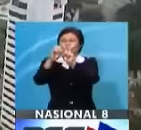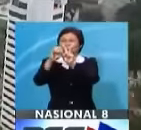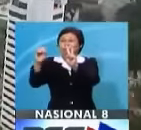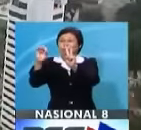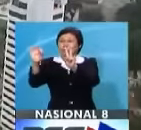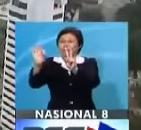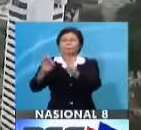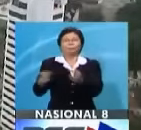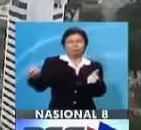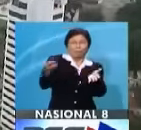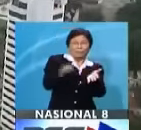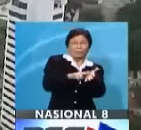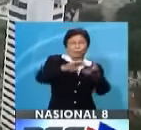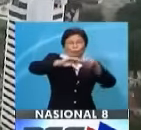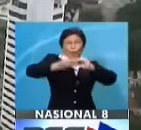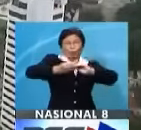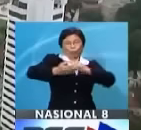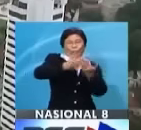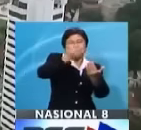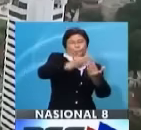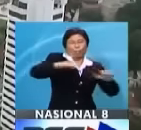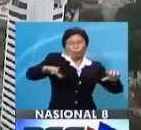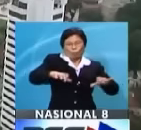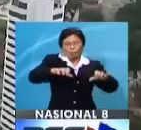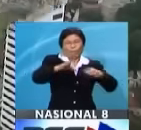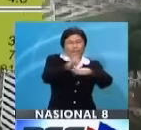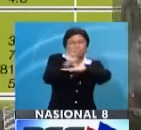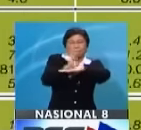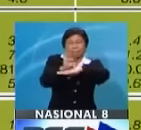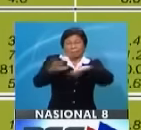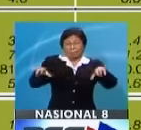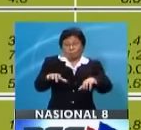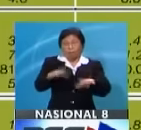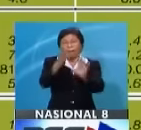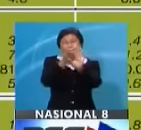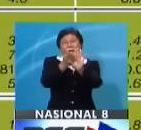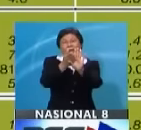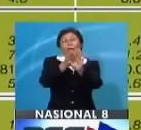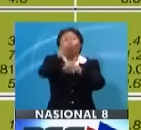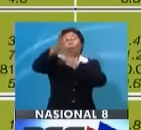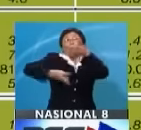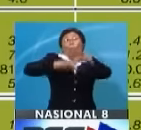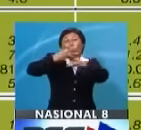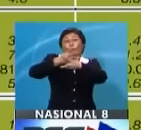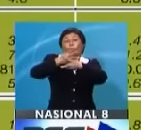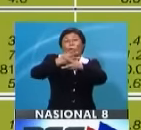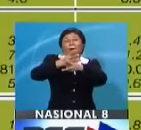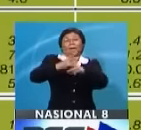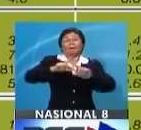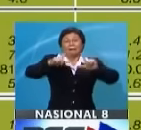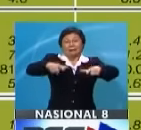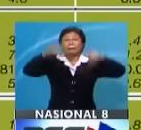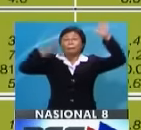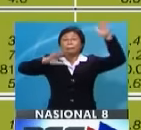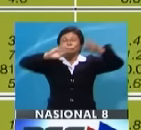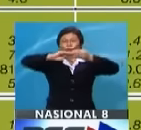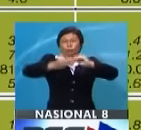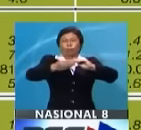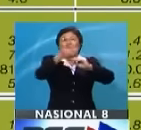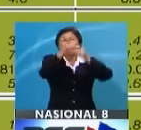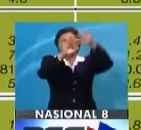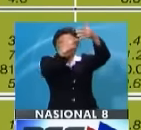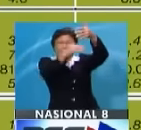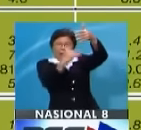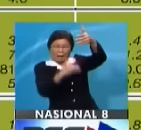2009. Laporan Indeks Kemudahan Menjalankan Perniagaan yang dikeluarkan Bank Dunia pula meletakkan Malaysia di kedudukan